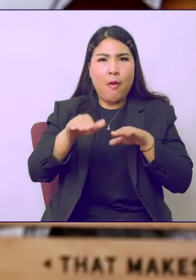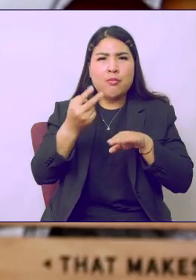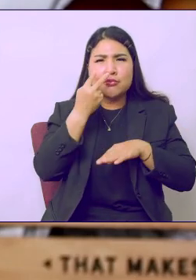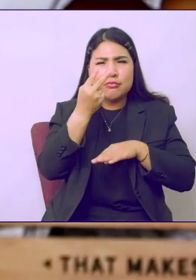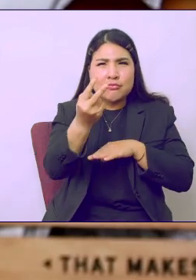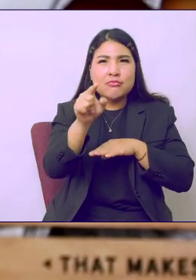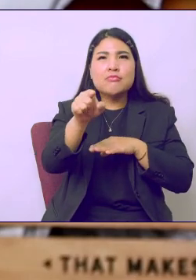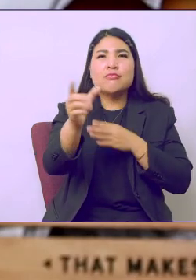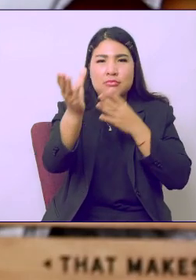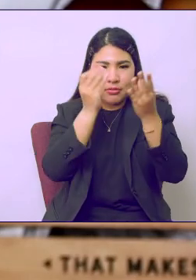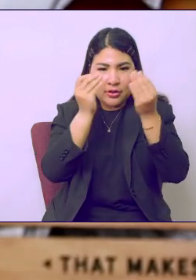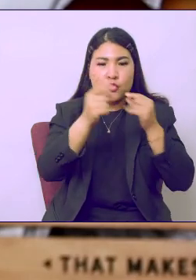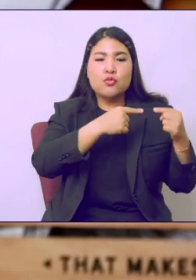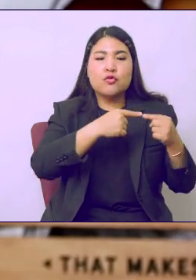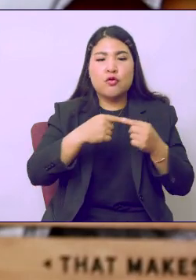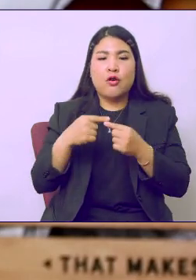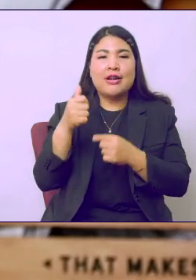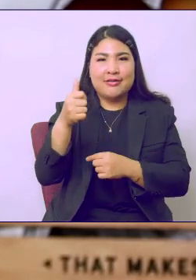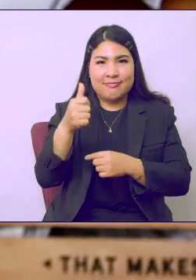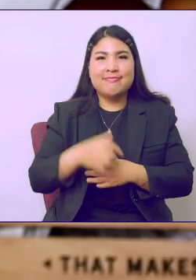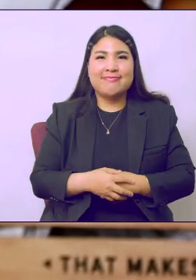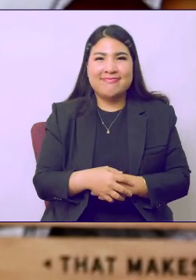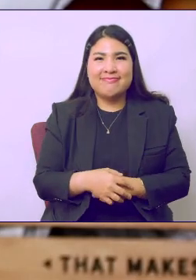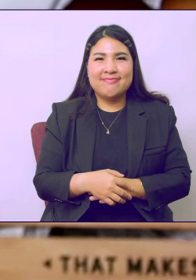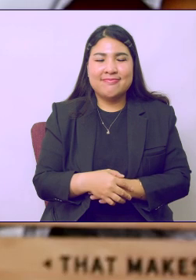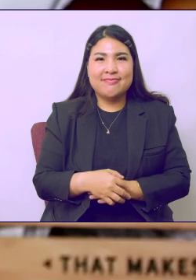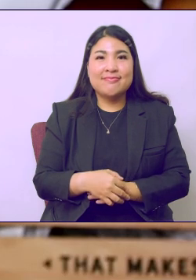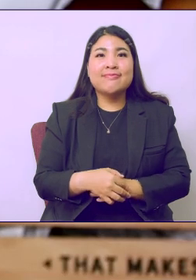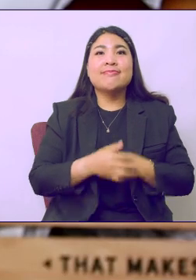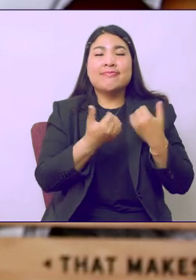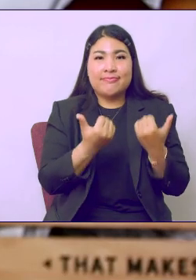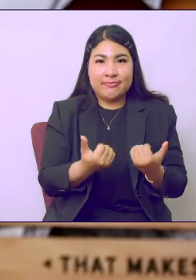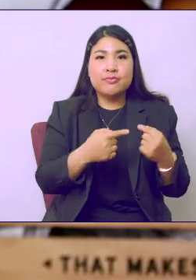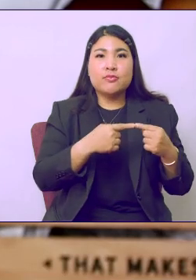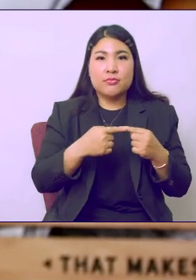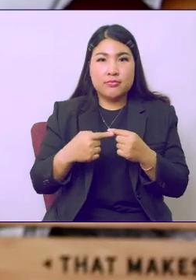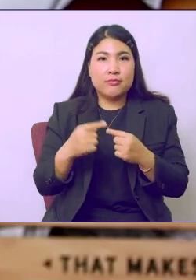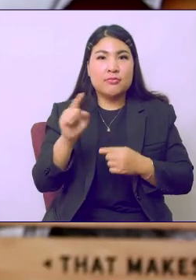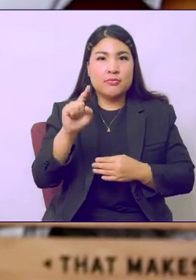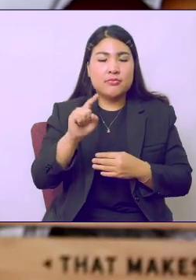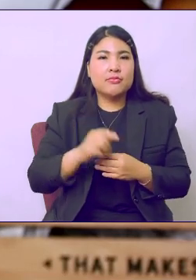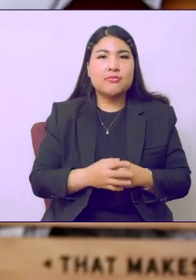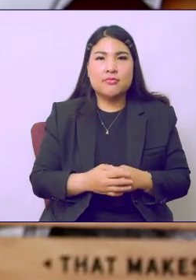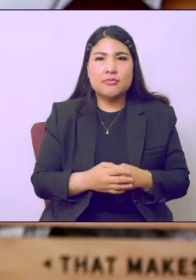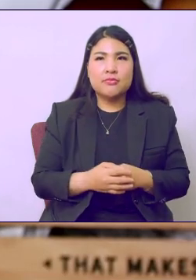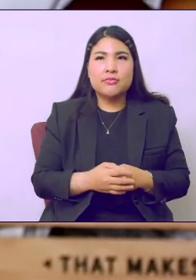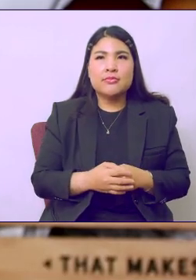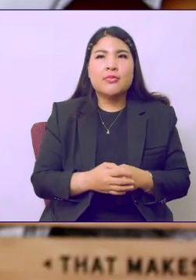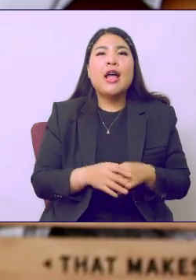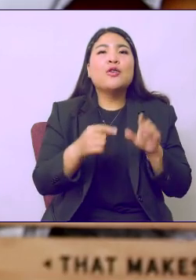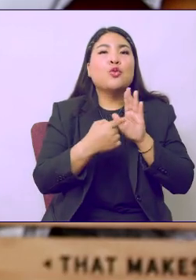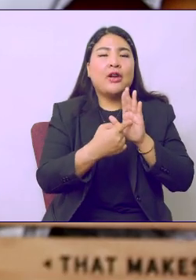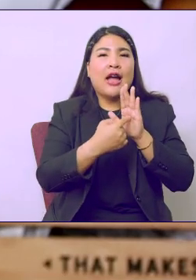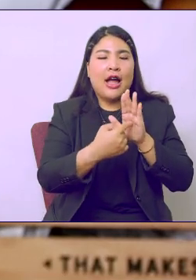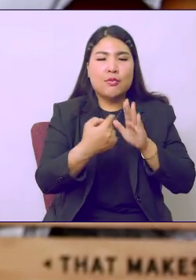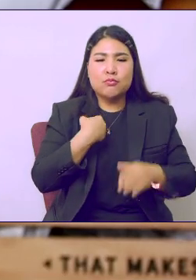ในกระบวนการต่อไปได้ดีนะครับอ่ะคราวนี้นะครับมาลองดูนะครับอ่าของอย่าอย่างลมหาย